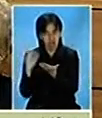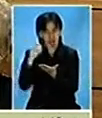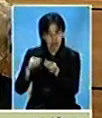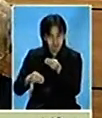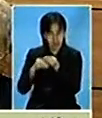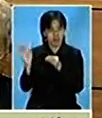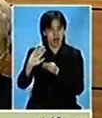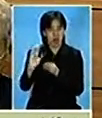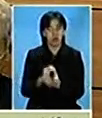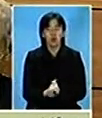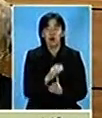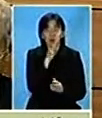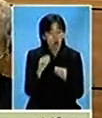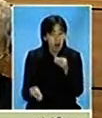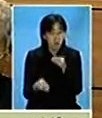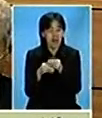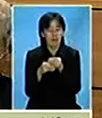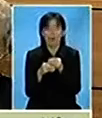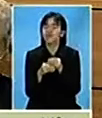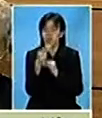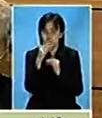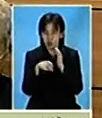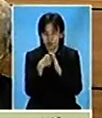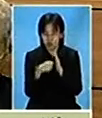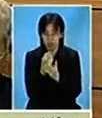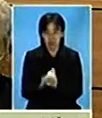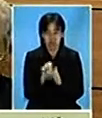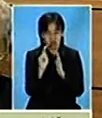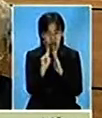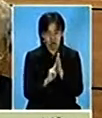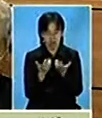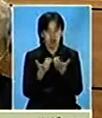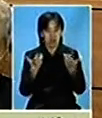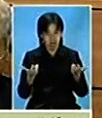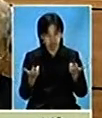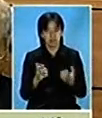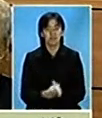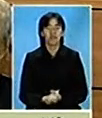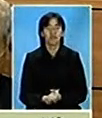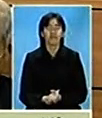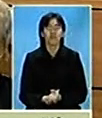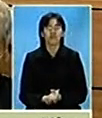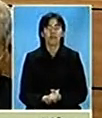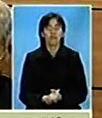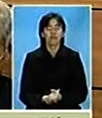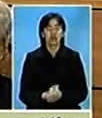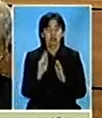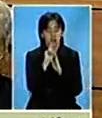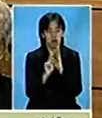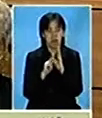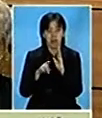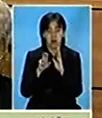เข้าไปถ้าหลักการยืนจนตรงนี้ก็ยืนถ้าจะไปเอากฎหมายฉบับนึงก็ไปว่ากันฉบับนึงนะครับเราจะเห็นเลยว่าเวลาร่างกฎหมายฉบับ